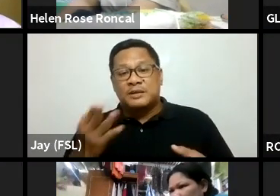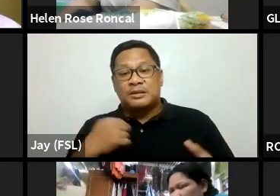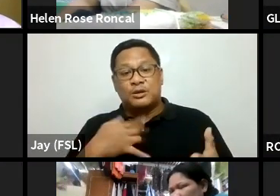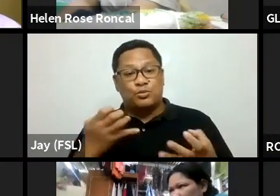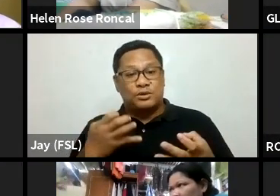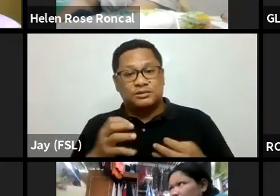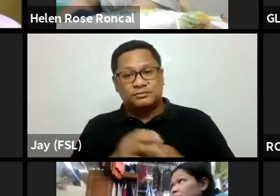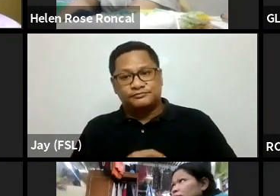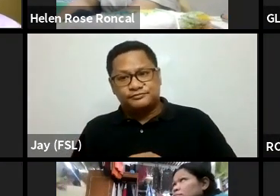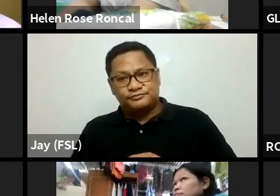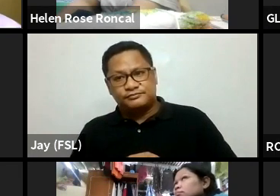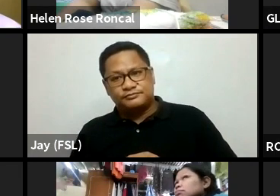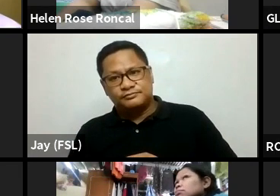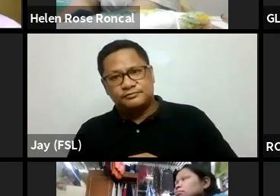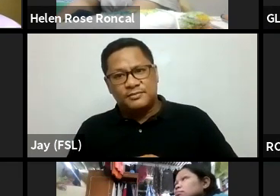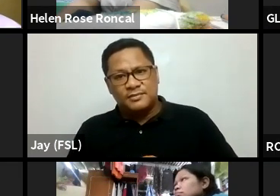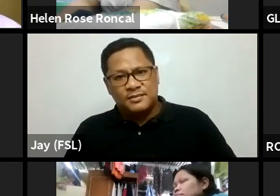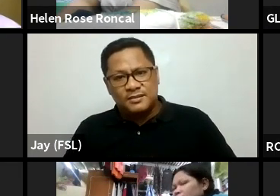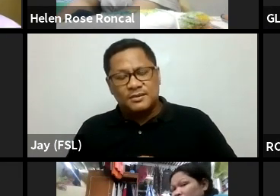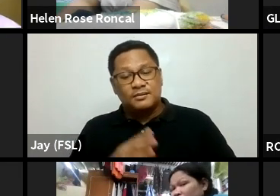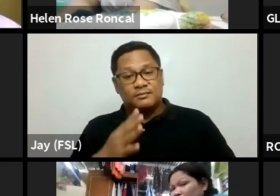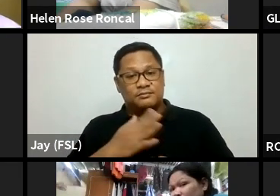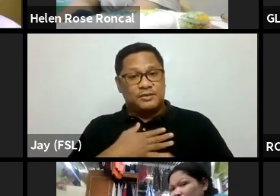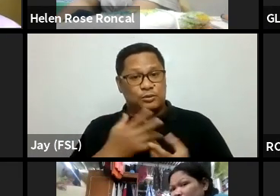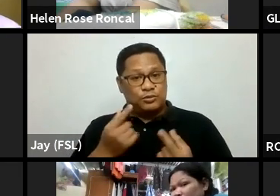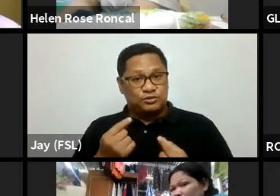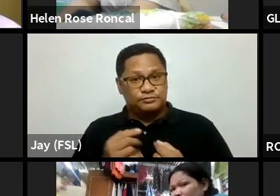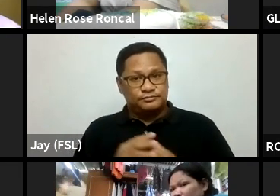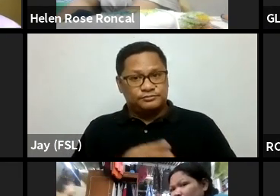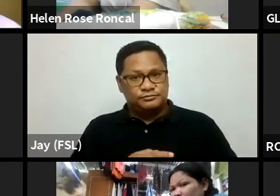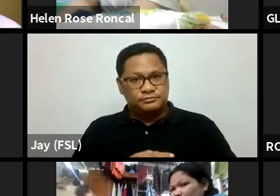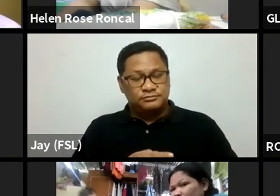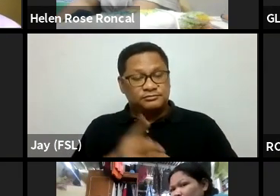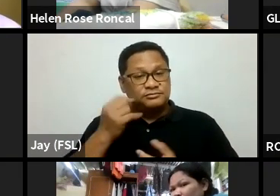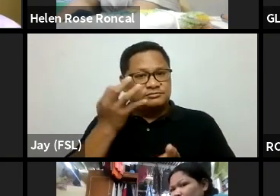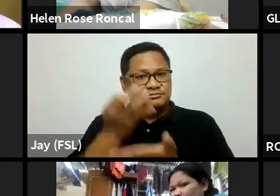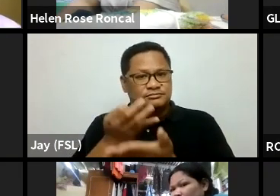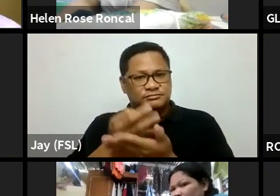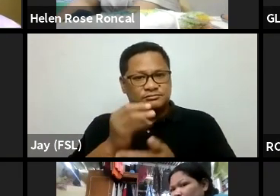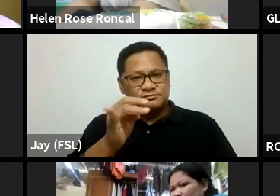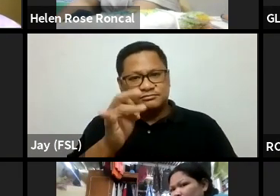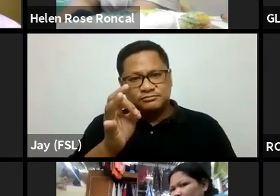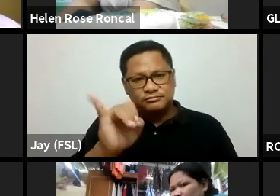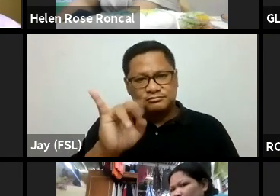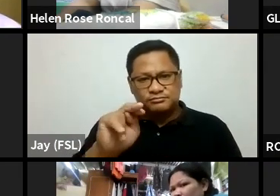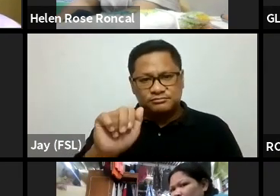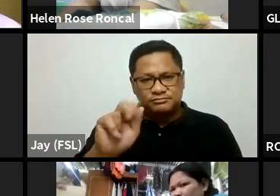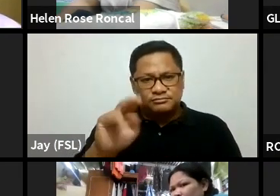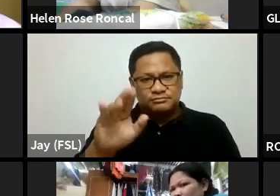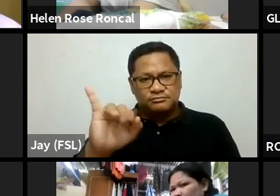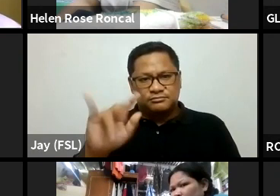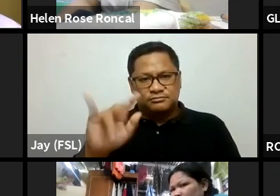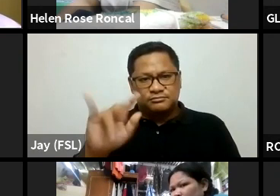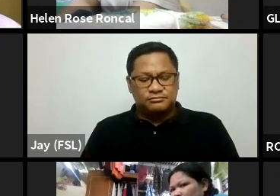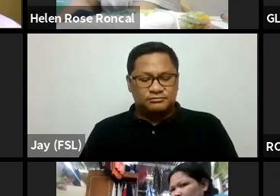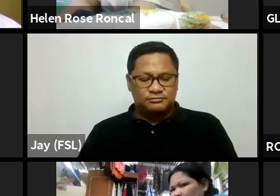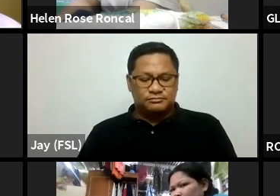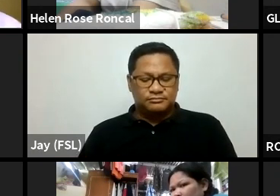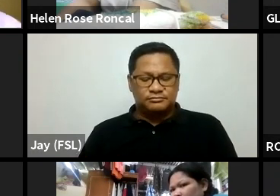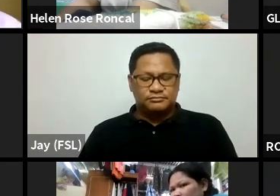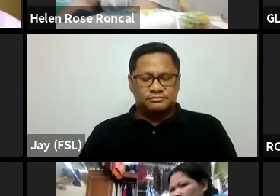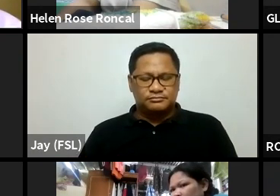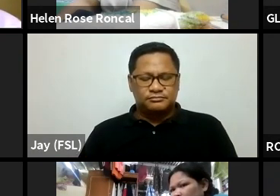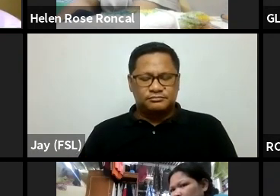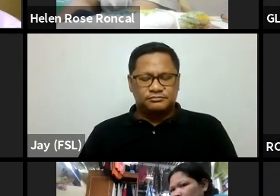ang pinakang master ko sa ngayon, yung sa financing. Okay.